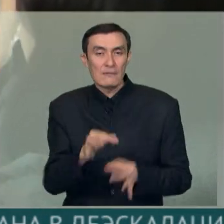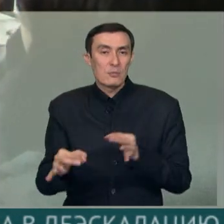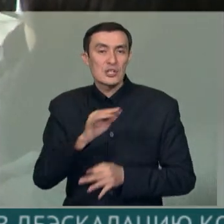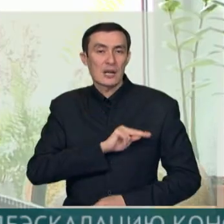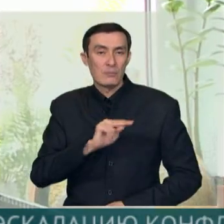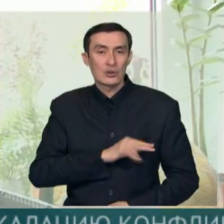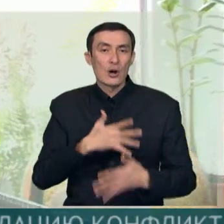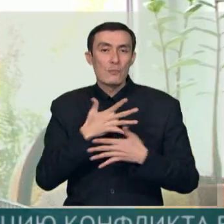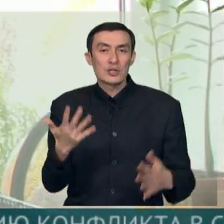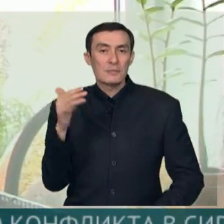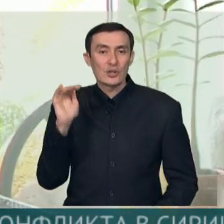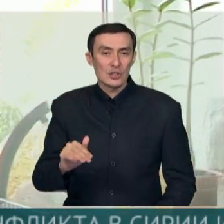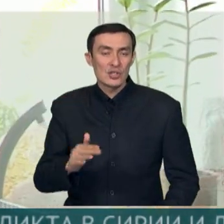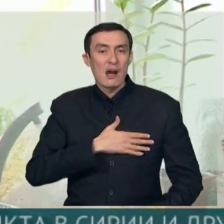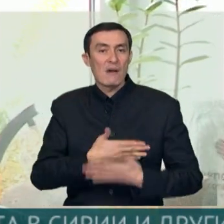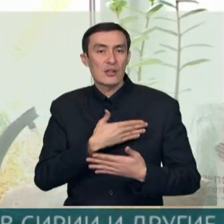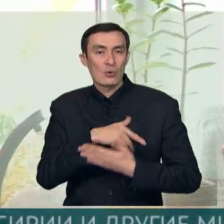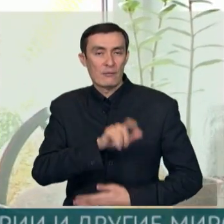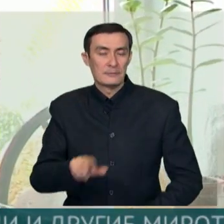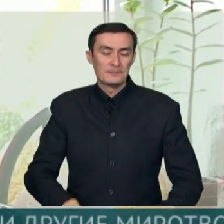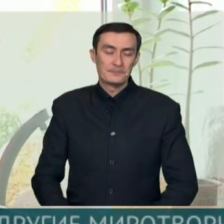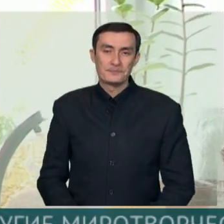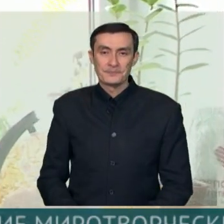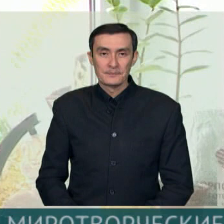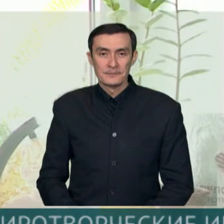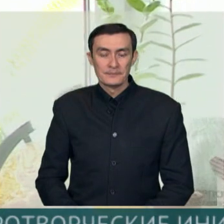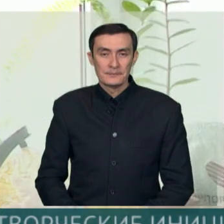сейчас работают свыше 5000 волонтеров.